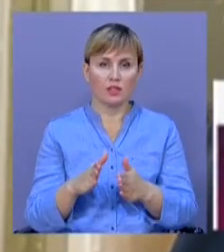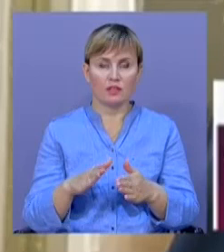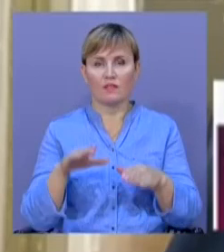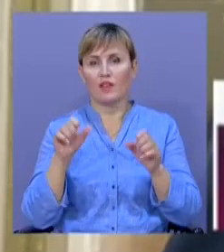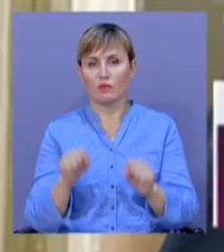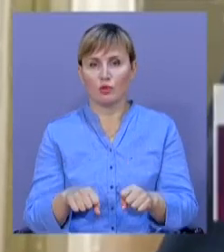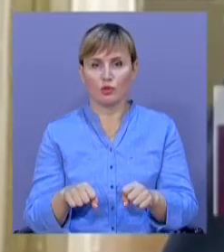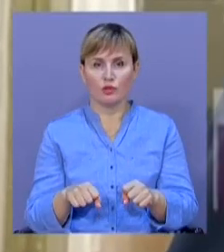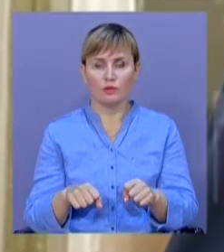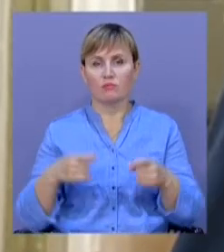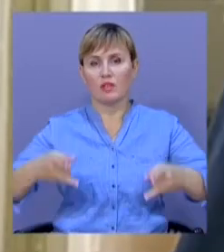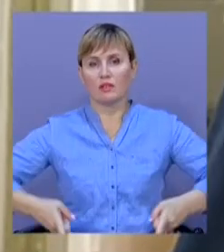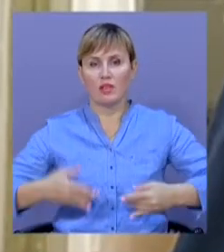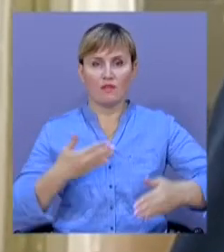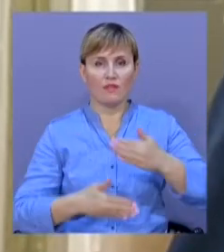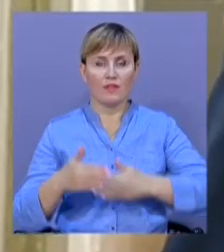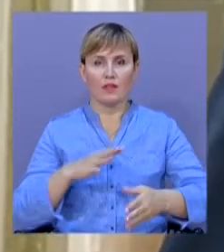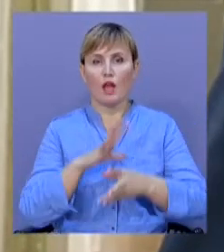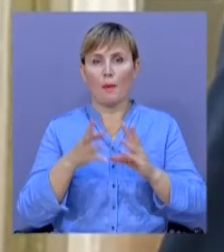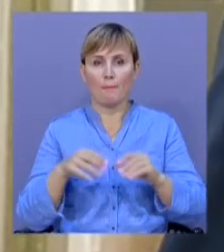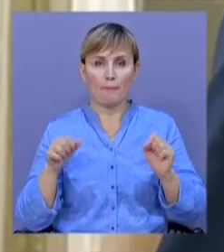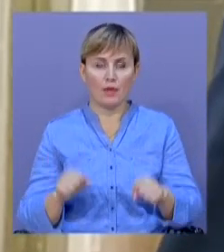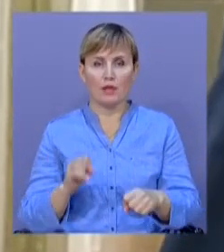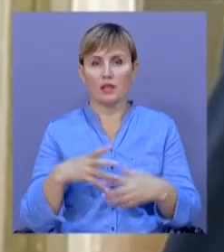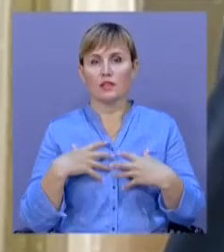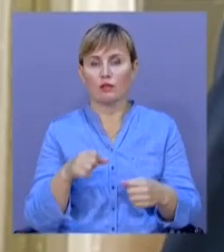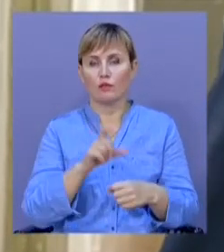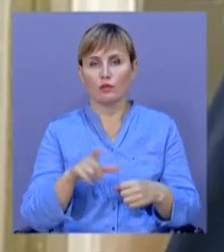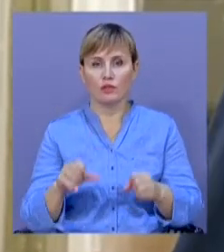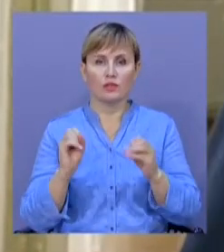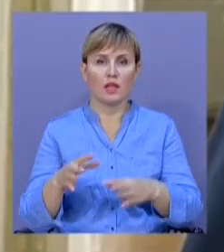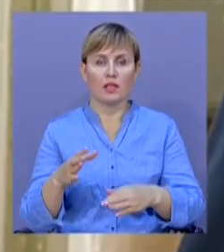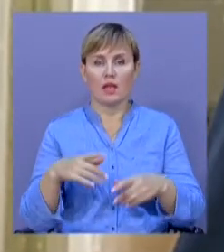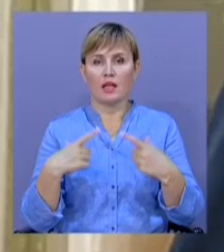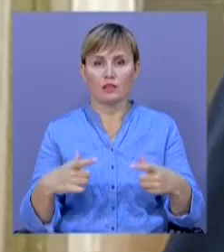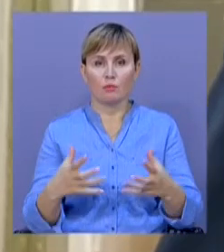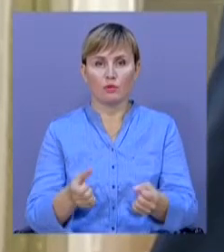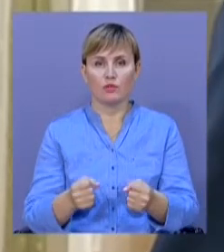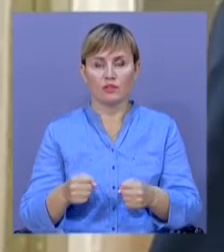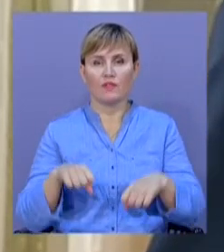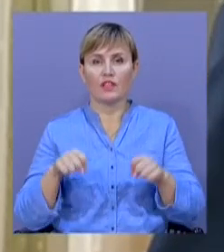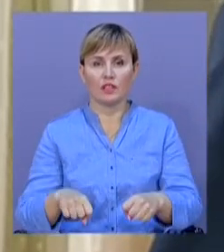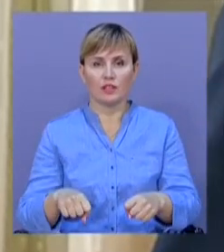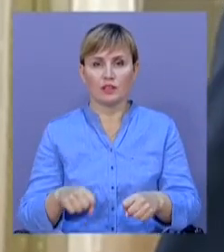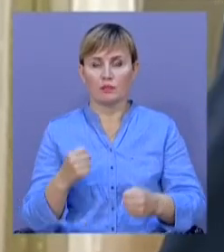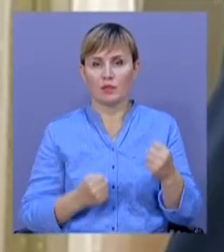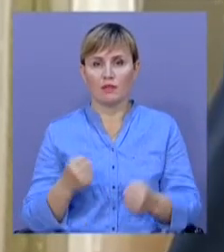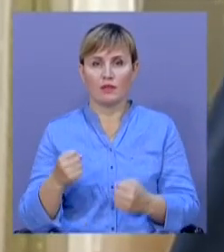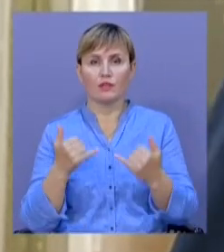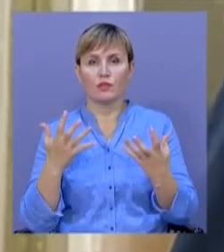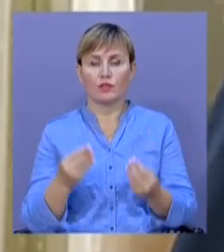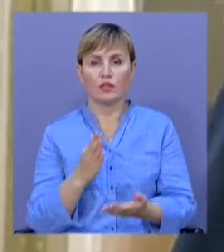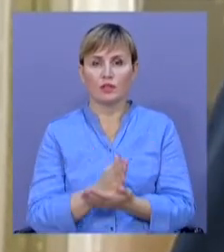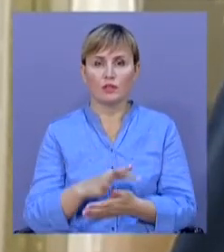опорного двигателя аппарата. Они на общих правах, как и здоровые люди, сдали экзамены, получили водительские права. На сегодняшний день есть